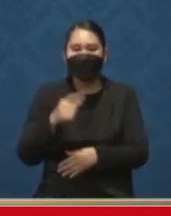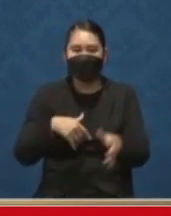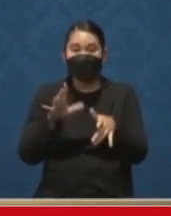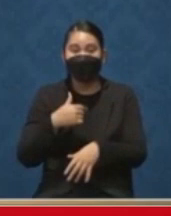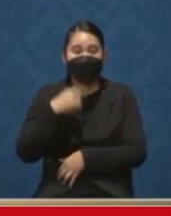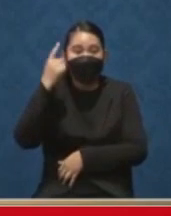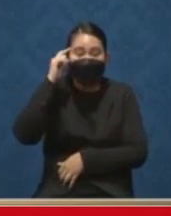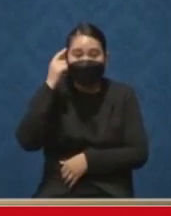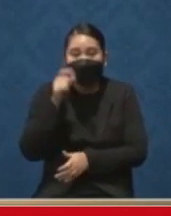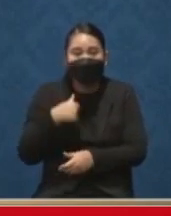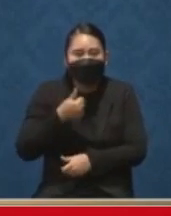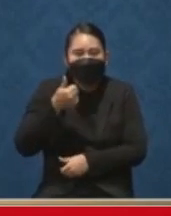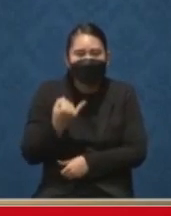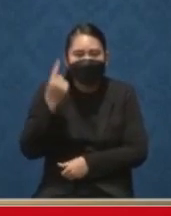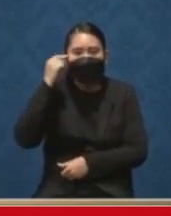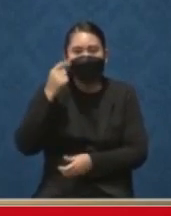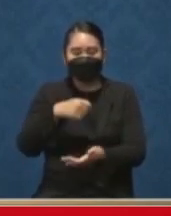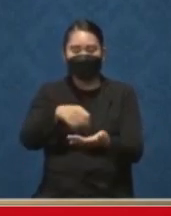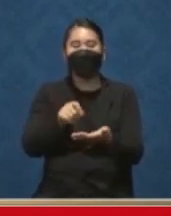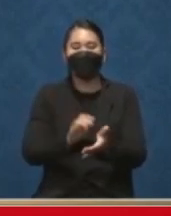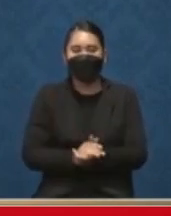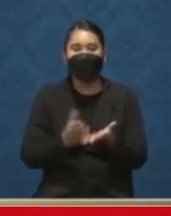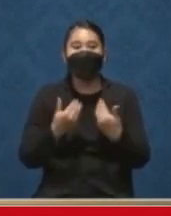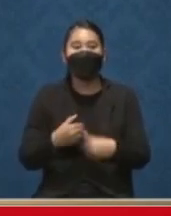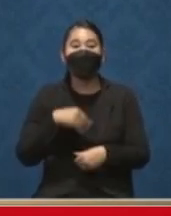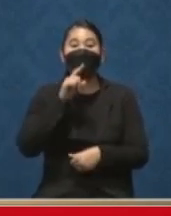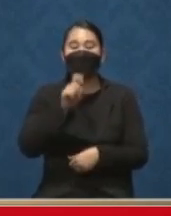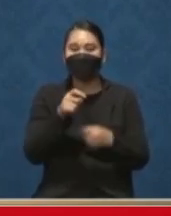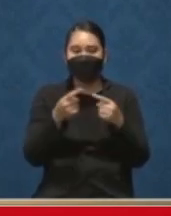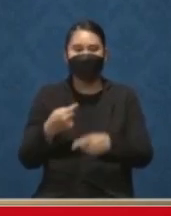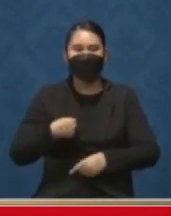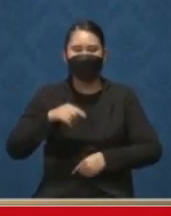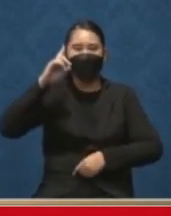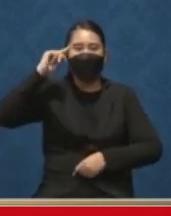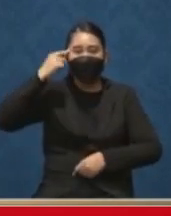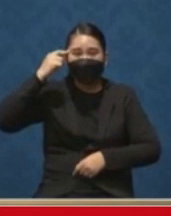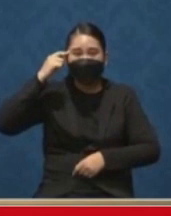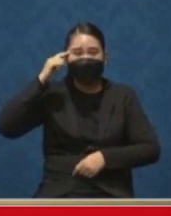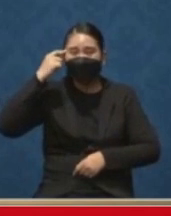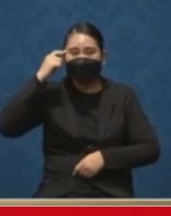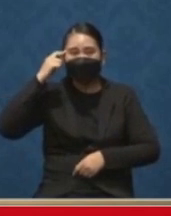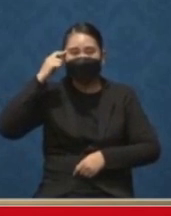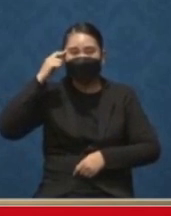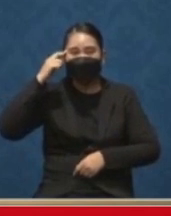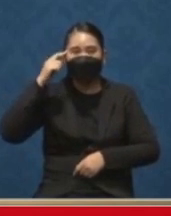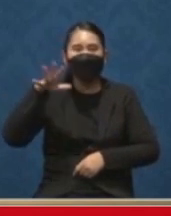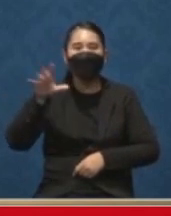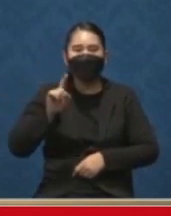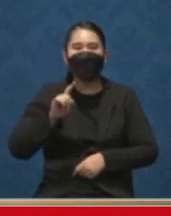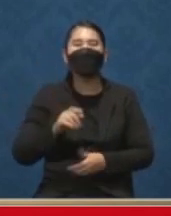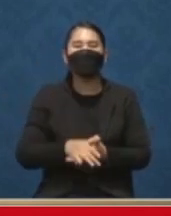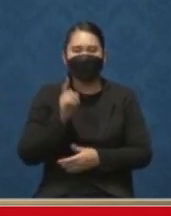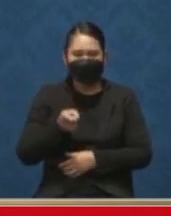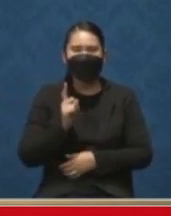หม่แล้วชาวบ้านจะไปรู้เหรอฮะดีไม่ดีจะแก้ใหม่แล้วคำถามพ่วงเข้ามาเขาก็ไม่รู้เขาก็ไม่ทราบ